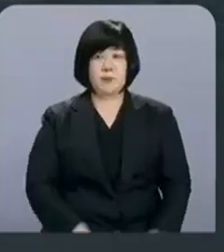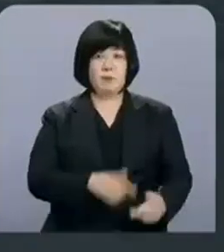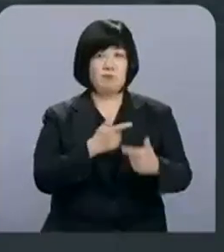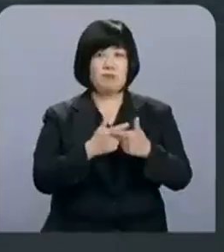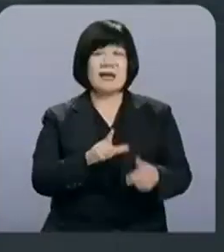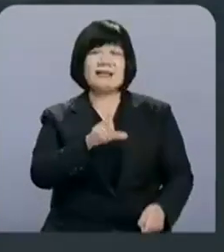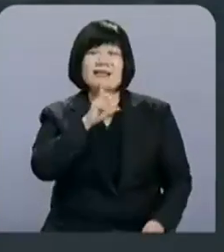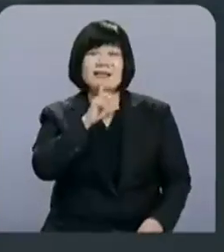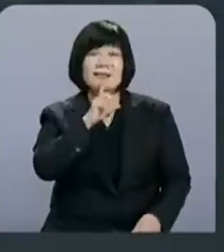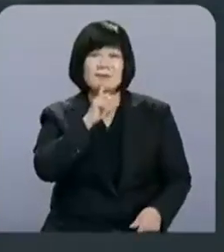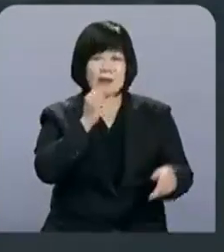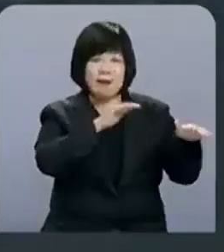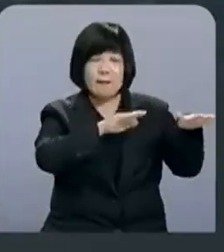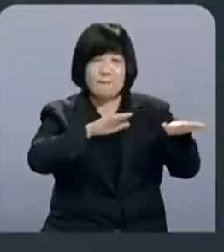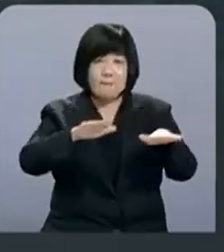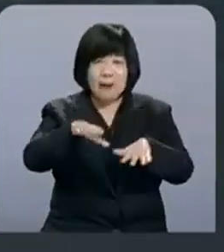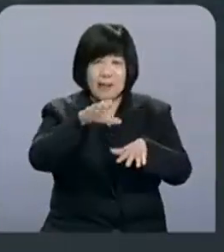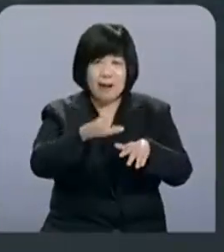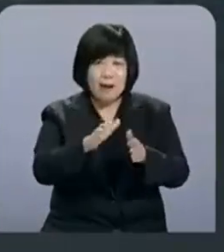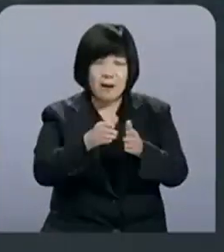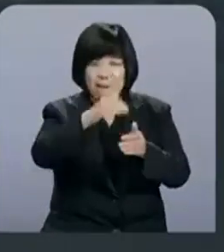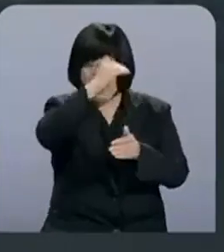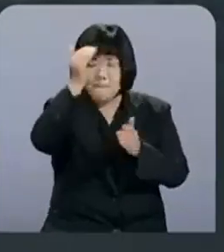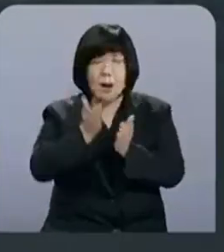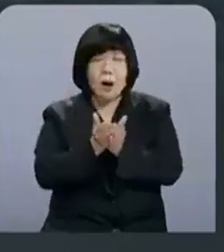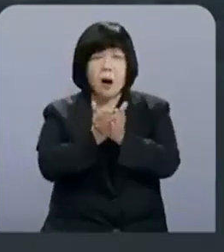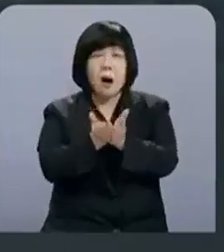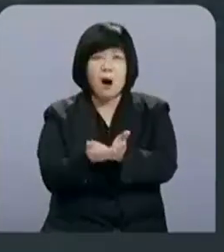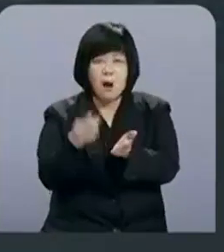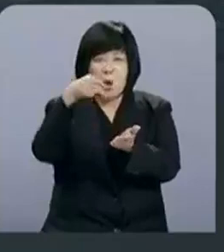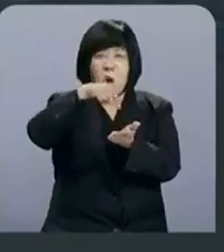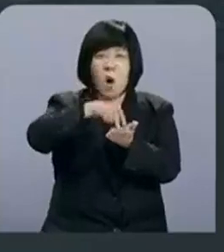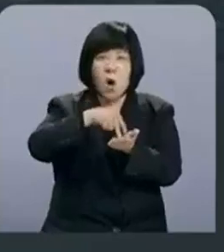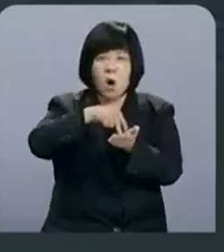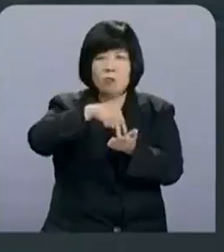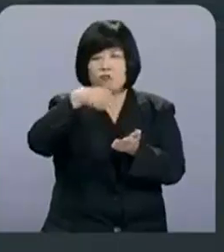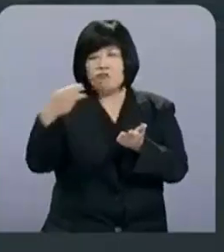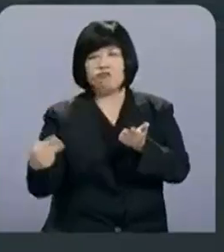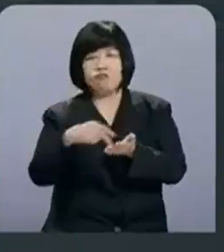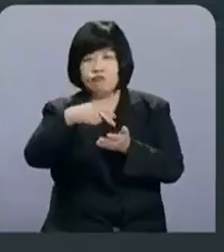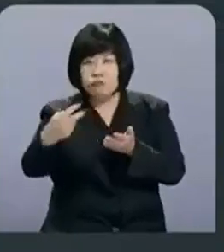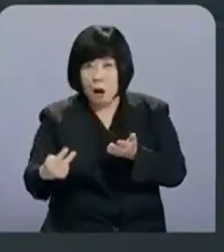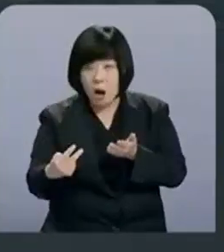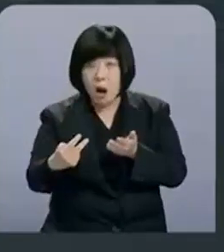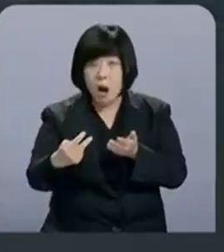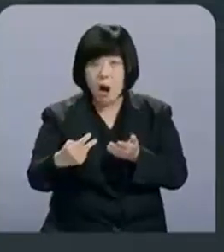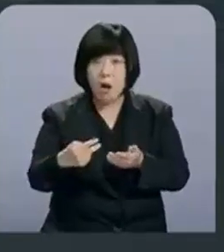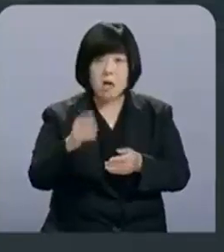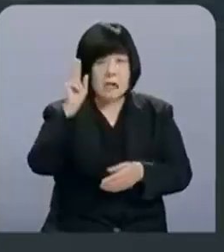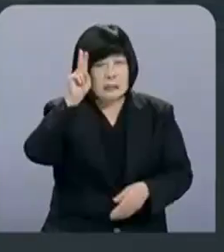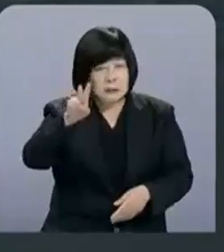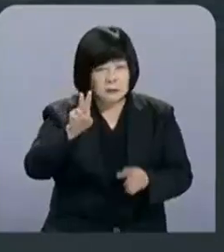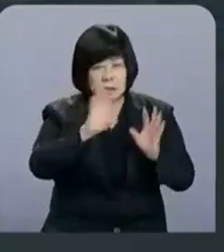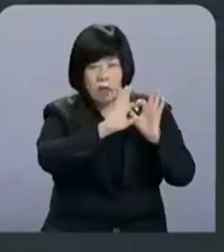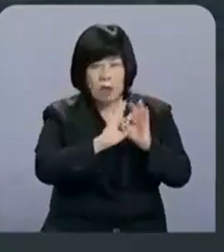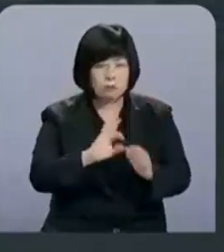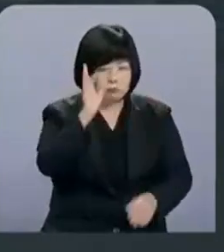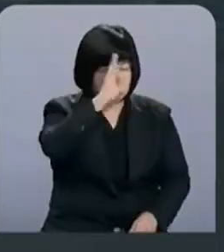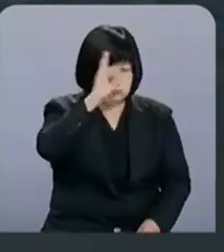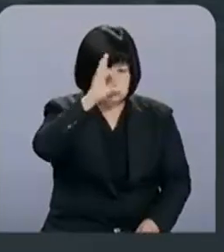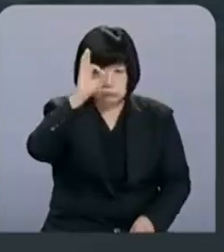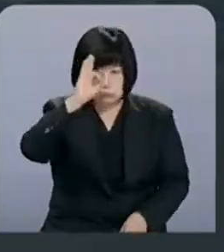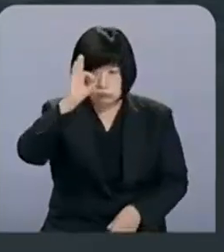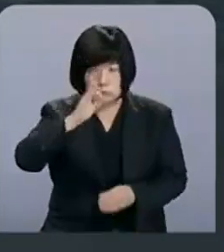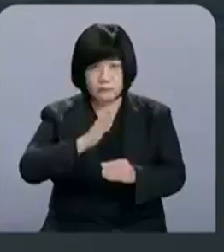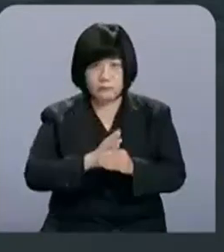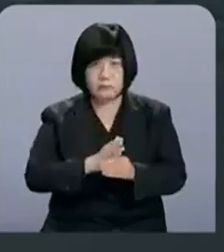부산 태종대 앞바다에서 유람선에 타고 있던 승객 2명이 바다에 빠진 사고와 관련해 해경에 이틀째 실종자 수색작업을 벌이고